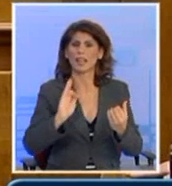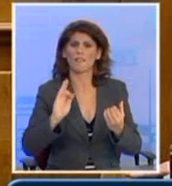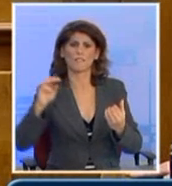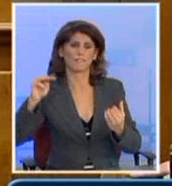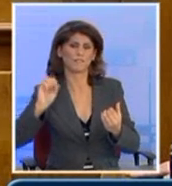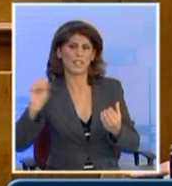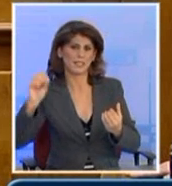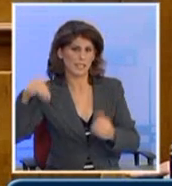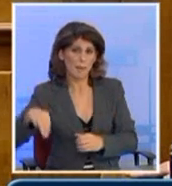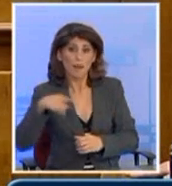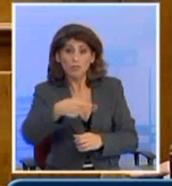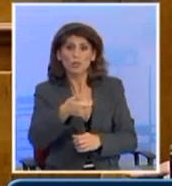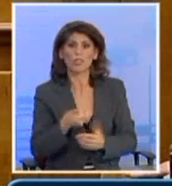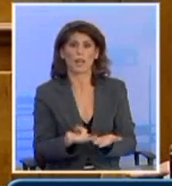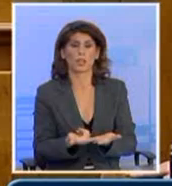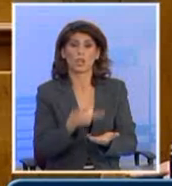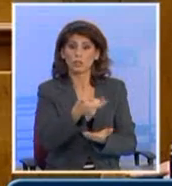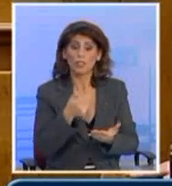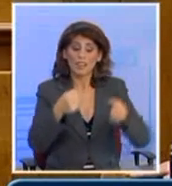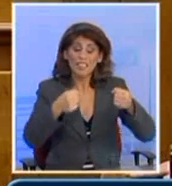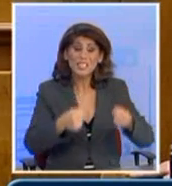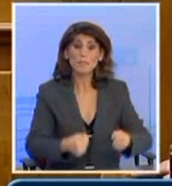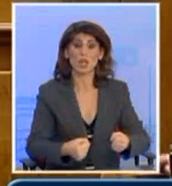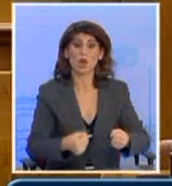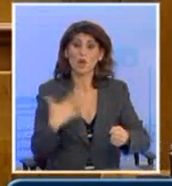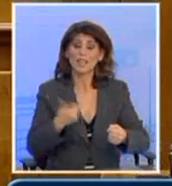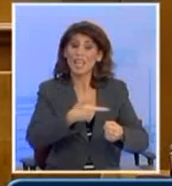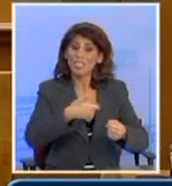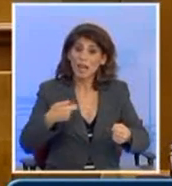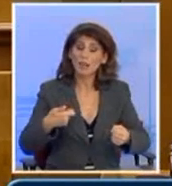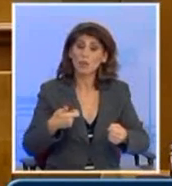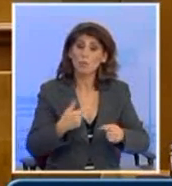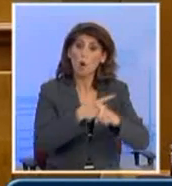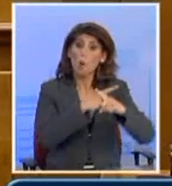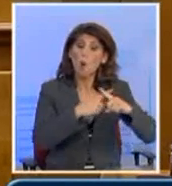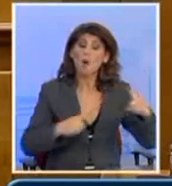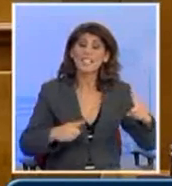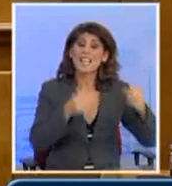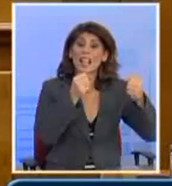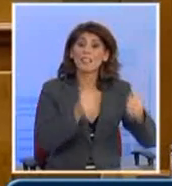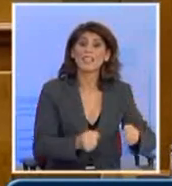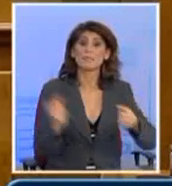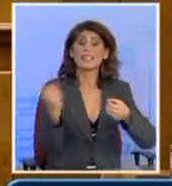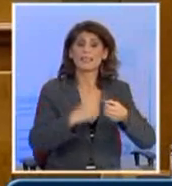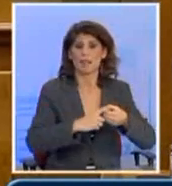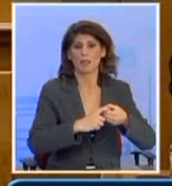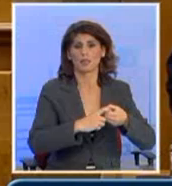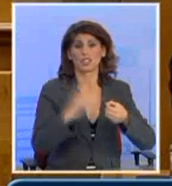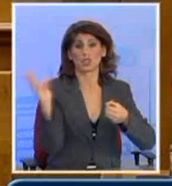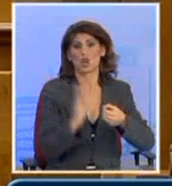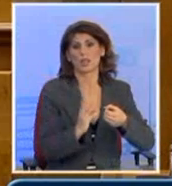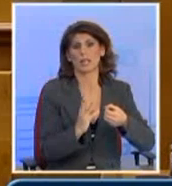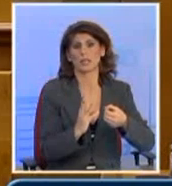αυτό είναι το δάνειο. Το δάνειο είναι θεσμικό. Είναι δάνειο που έχουν χορηγήσει οι θεσμικοί εταίροι της